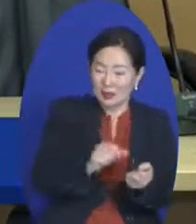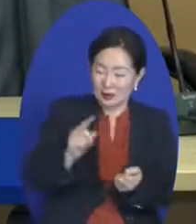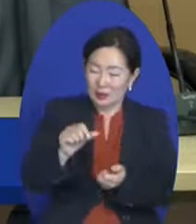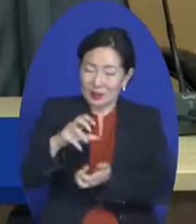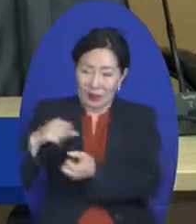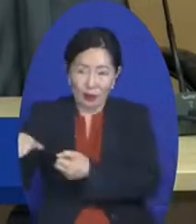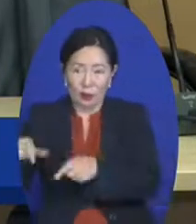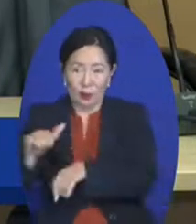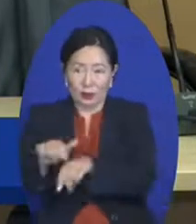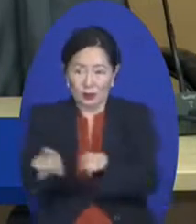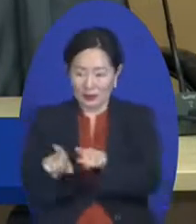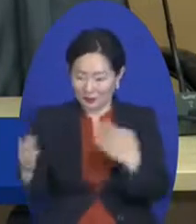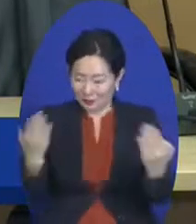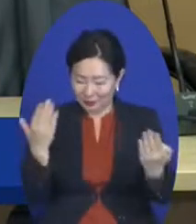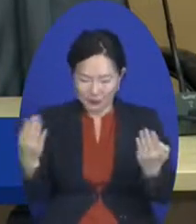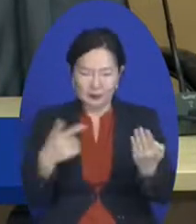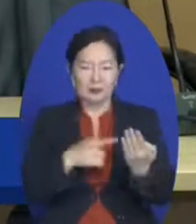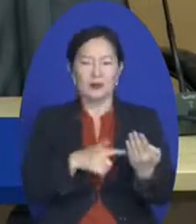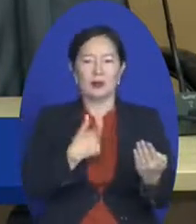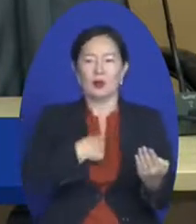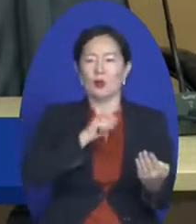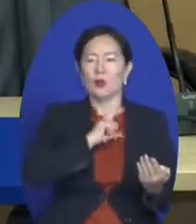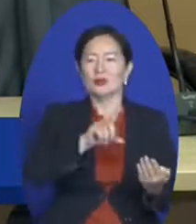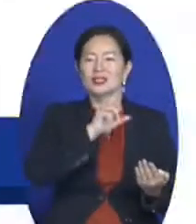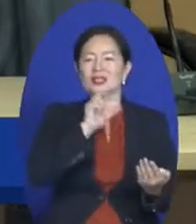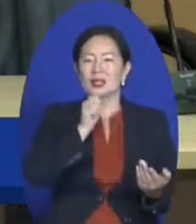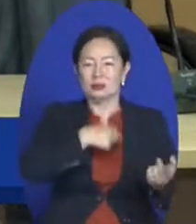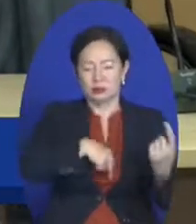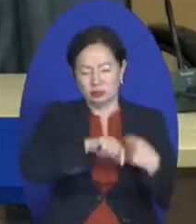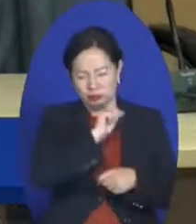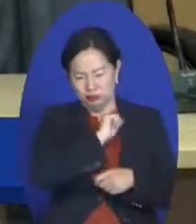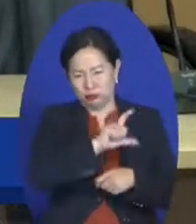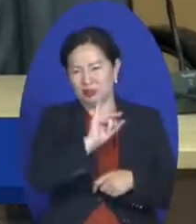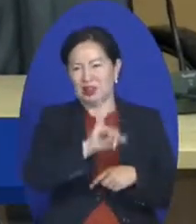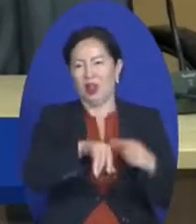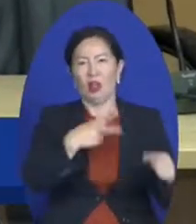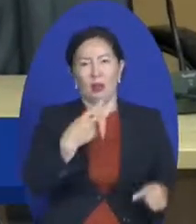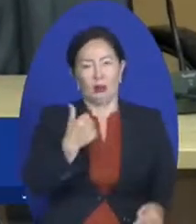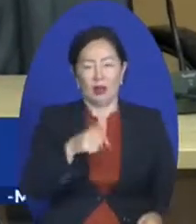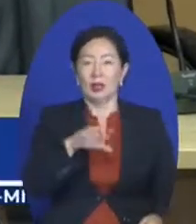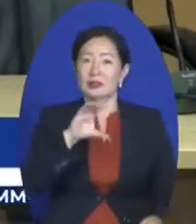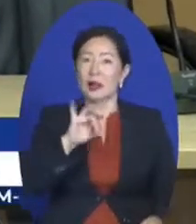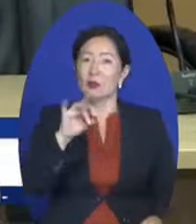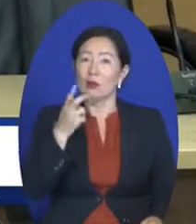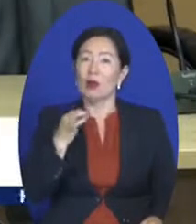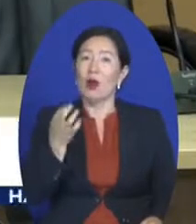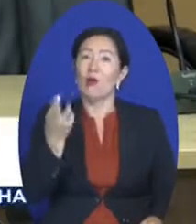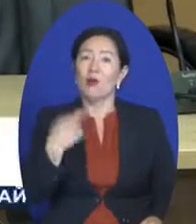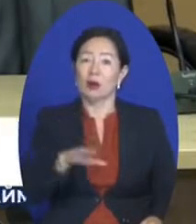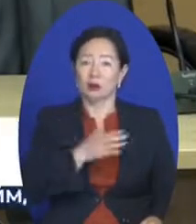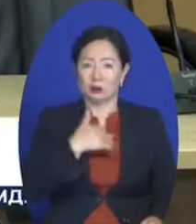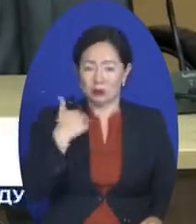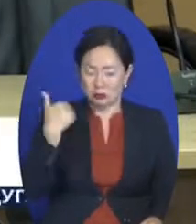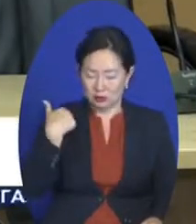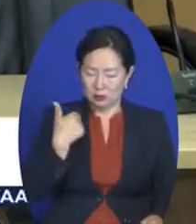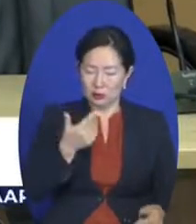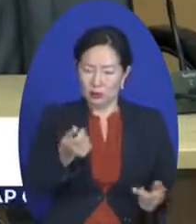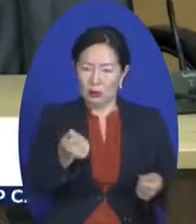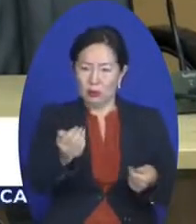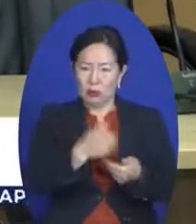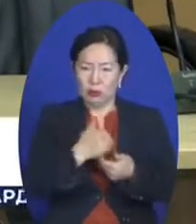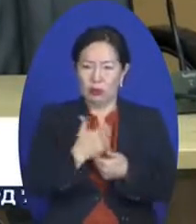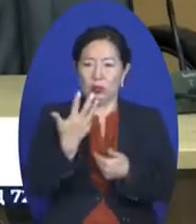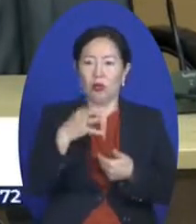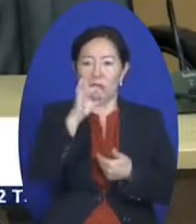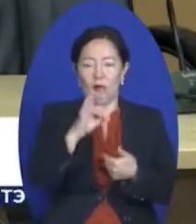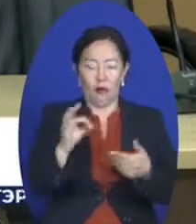дээр манай үнц цаснуудын өгөөж маш өндөр яваа. Самар бондын эзэмшигч бараг 50 гаруй хөрөнгө оруулагчтай байгаа байхгүй юу? Тэд нар